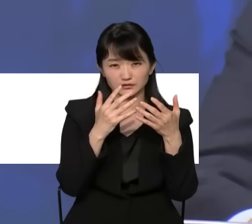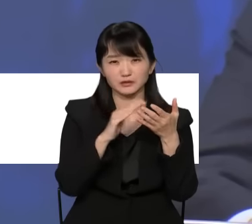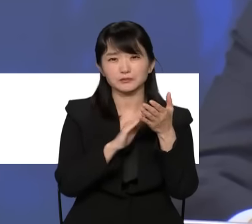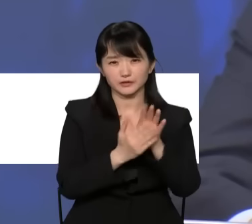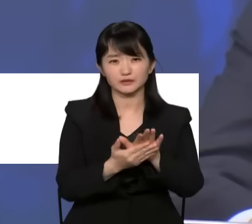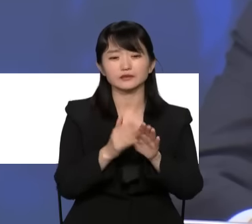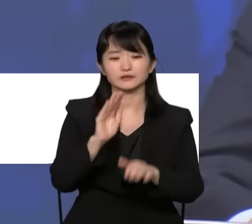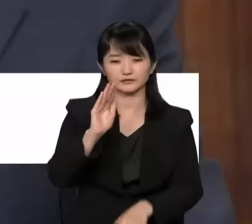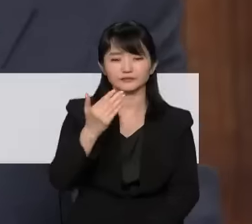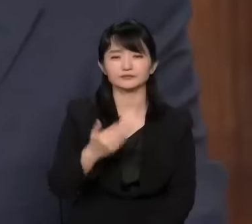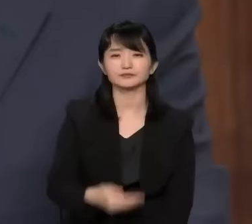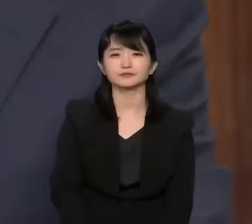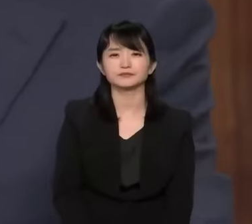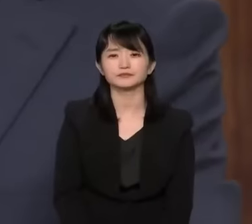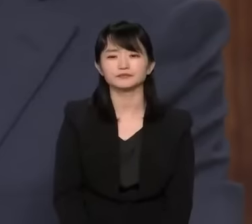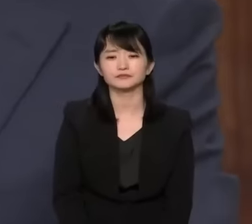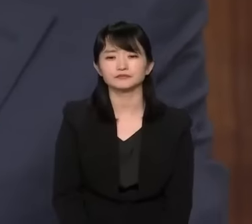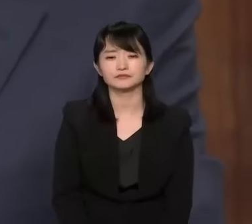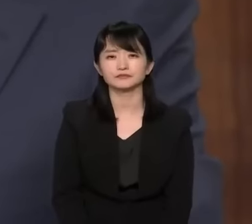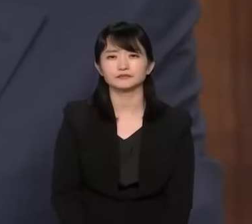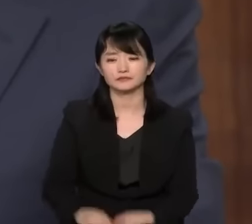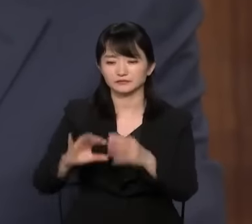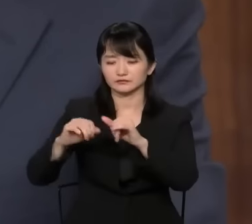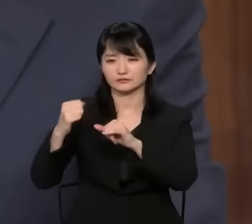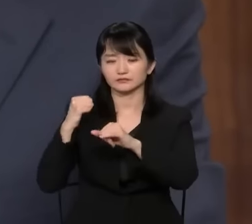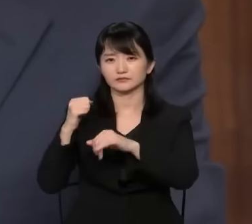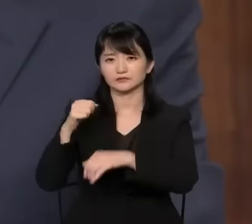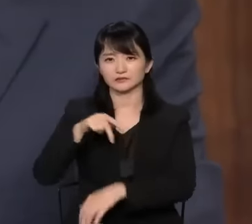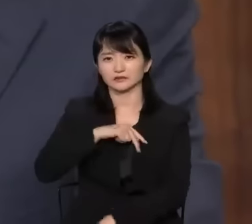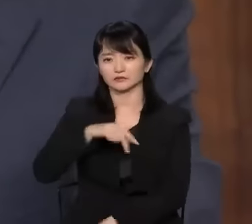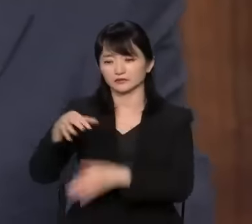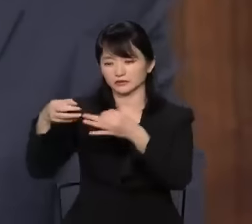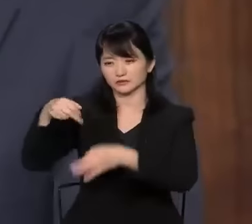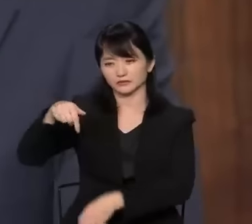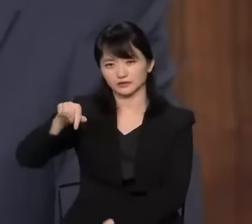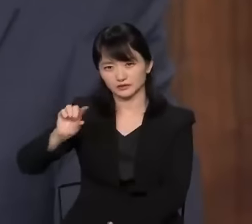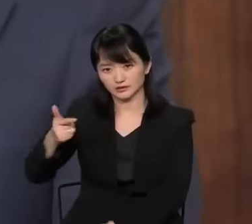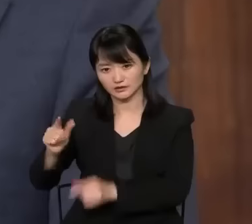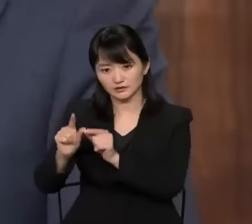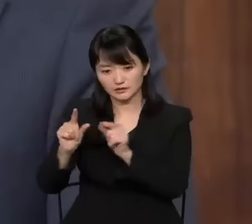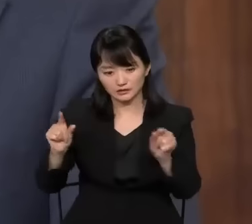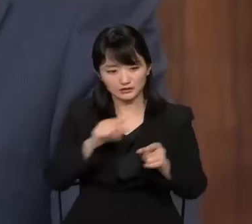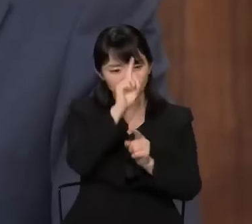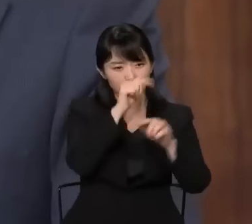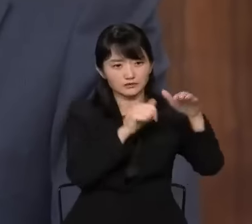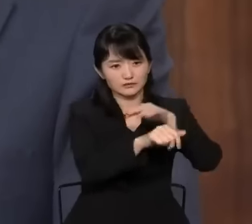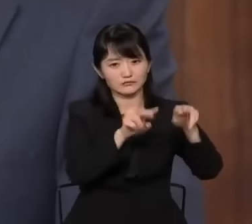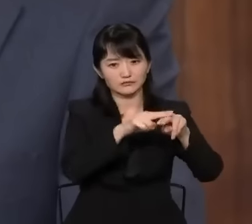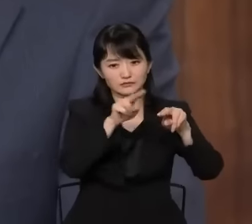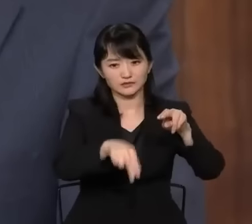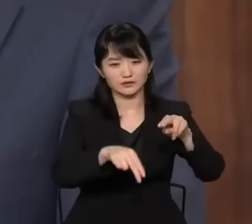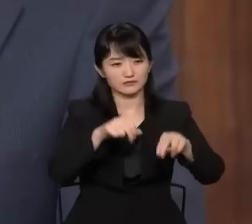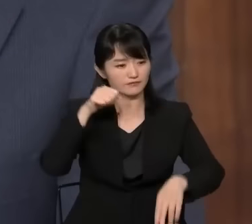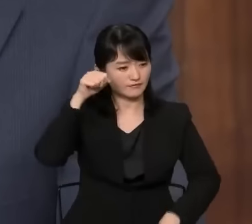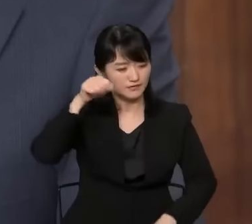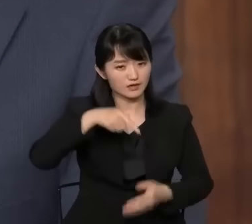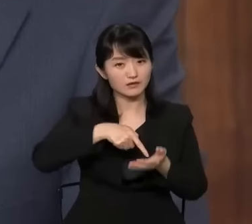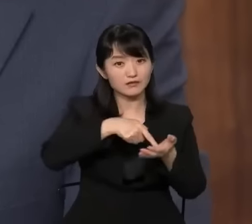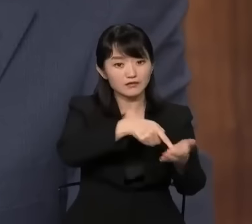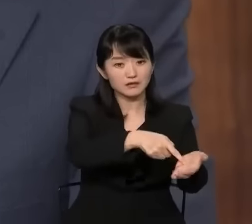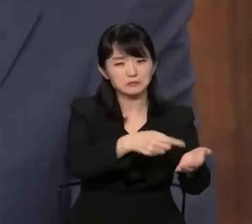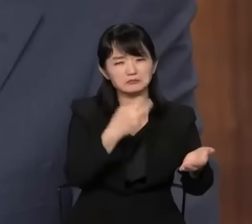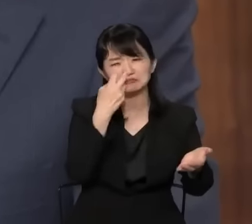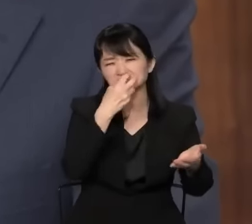이렇게 말씀드리겠습니다. 또 김기현, 국민의힘 의원 등 여권 일각에서 이 대표의 퇴진을 요구한 것에 대해선